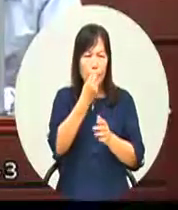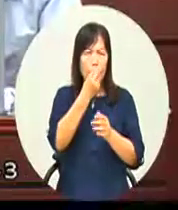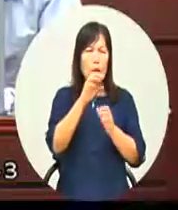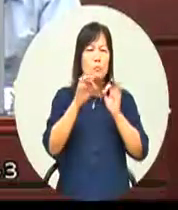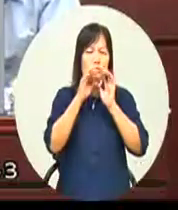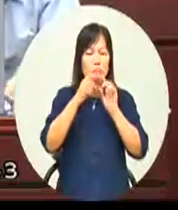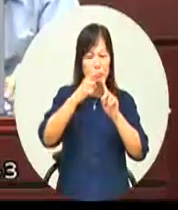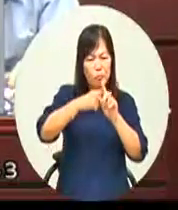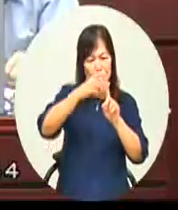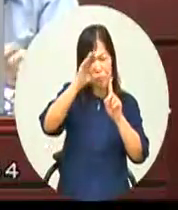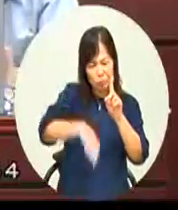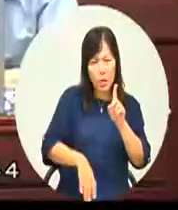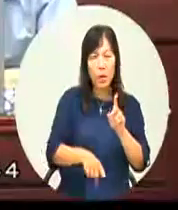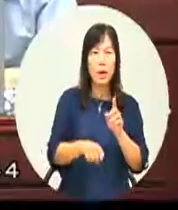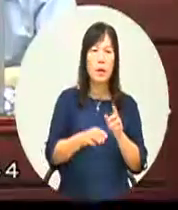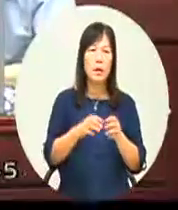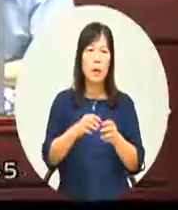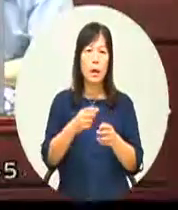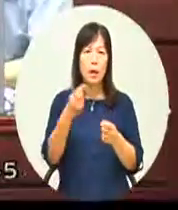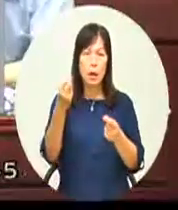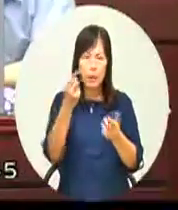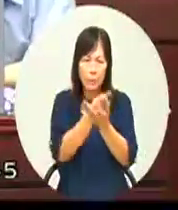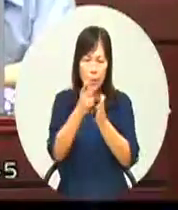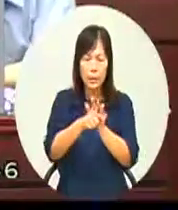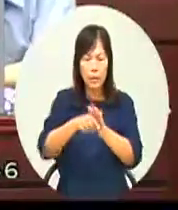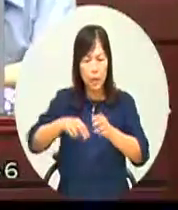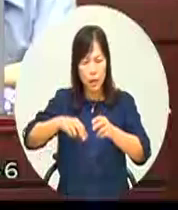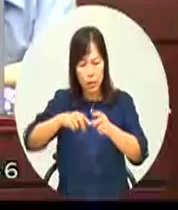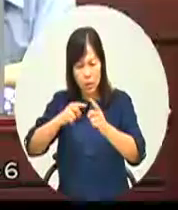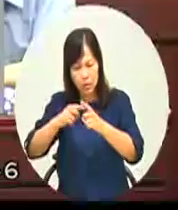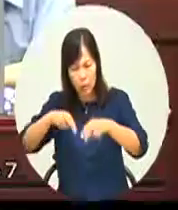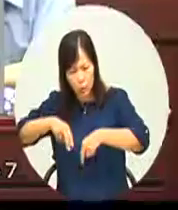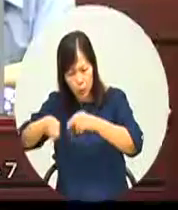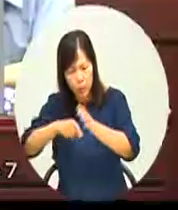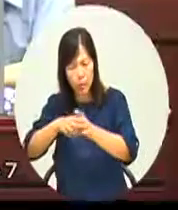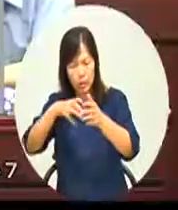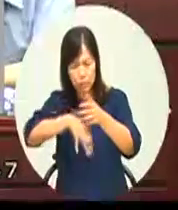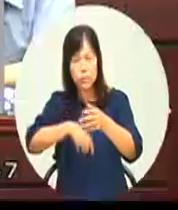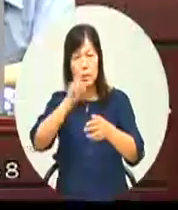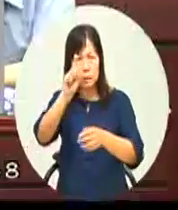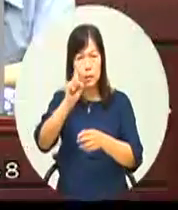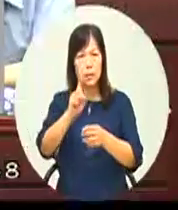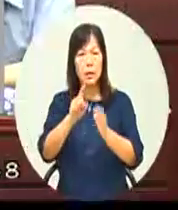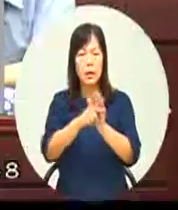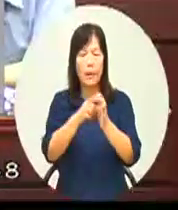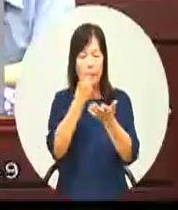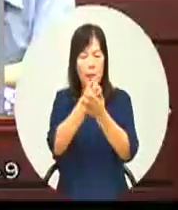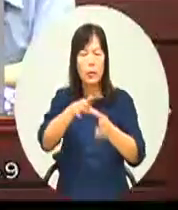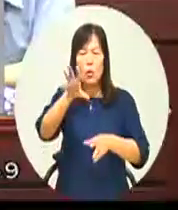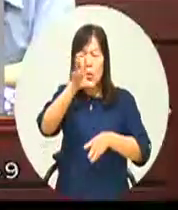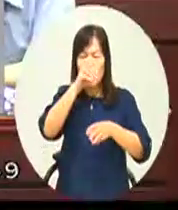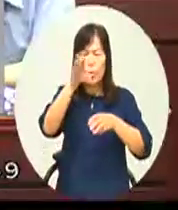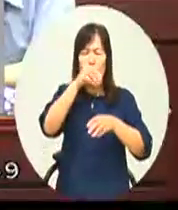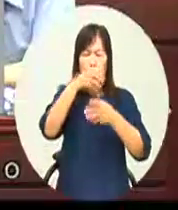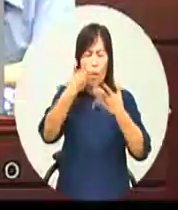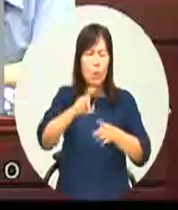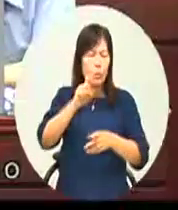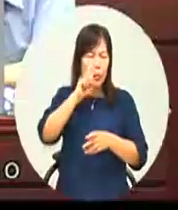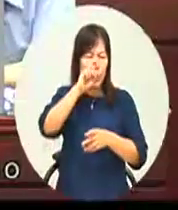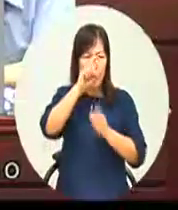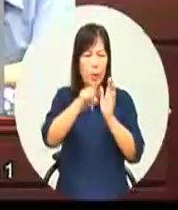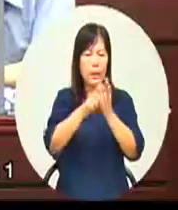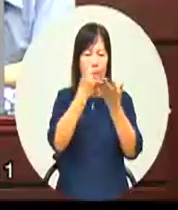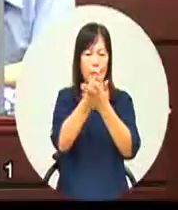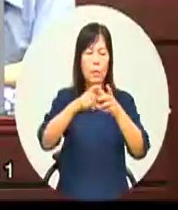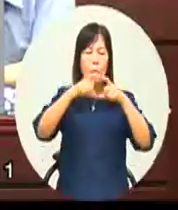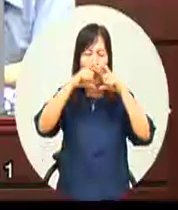质不佳。那我们每一个用路人其实都在这个系统里面，每天吸这个废气，所以我们可以看到很多人都是戴着口